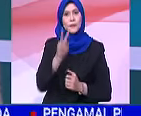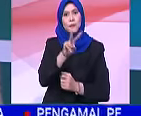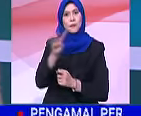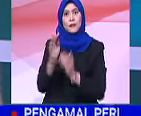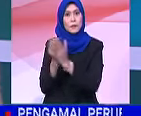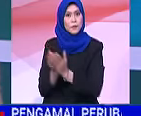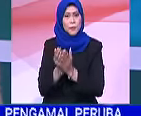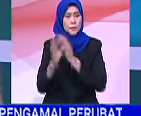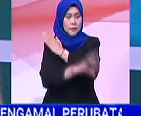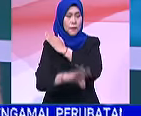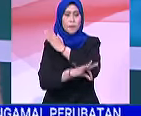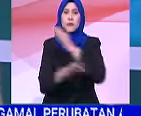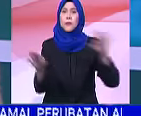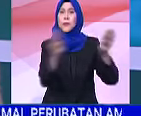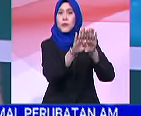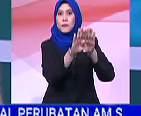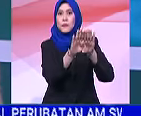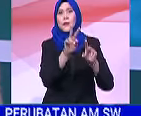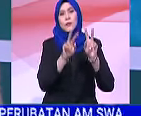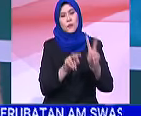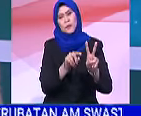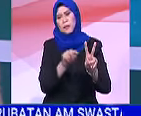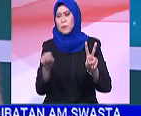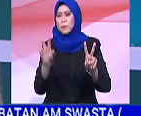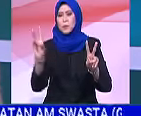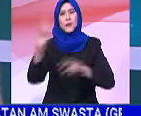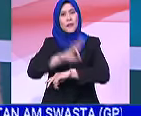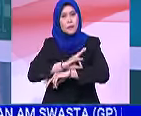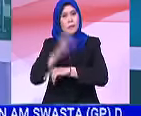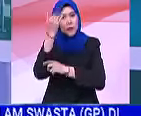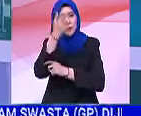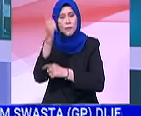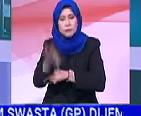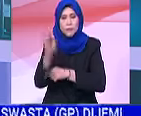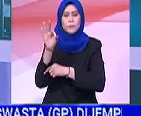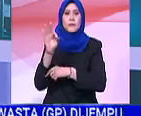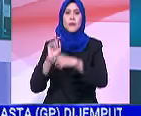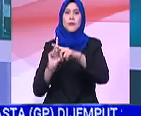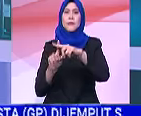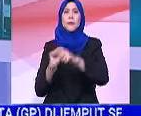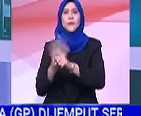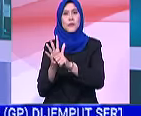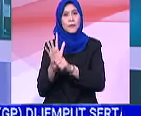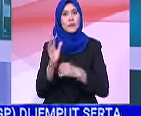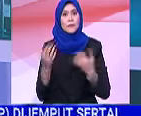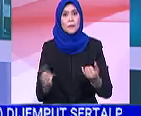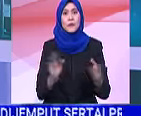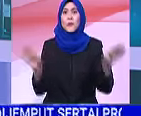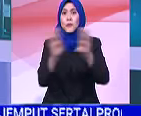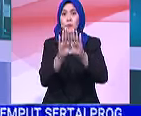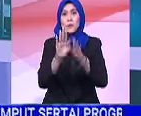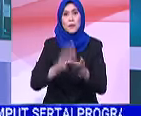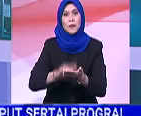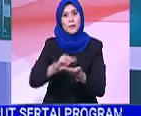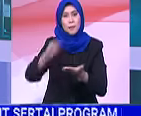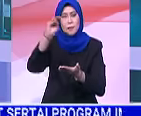24 sekolah di Negeri Sembilan ditutup antara 2 hingga 7 hari selepas mempunyai kes positif COVID-19. Penutupan melibatkan sekolah